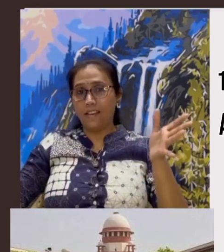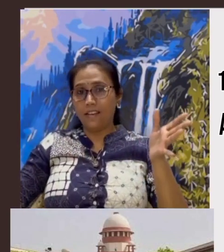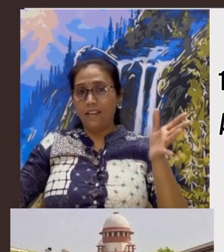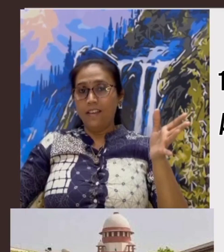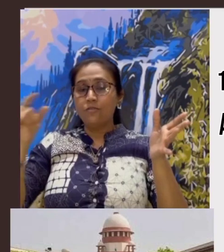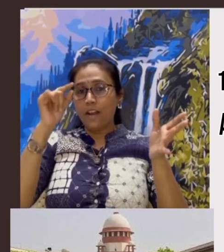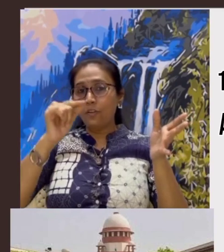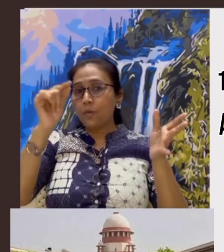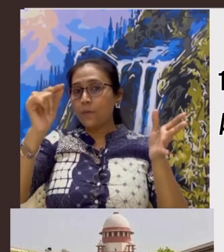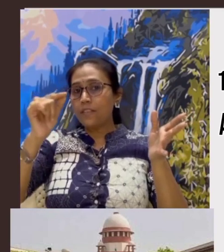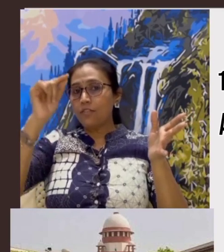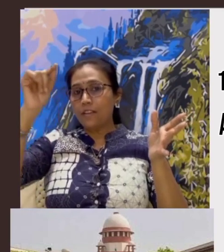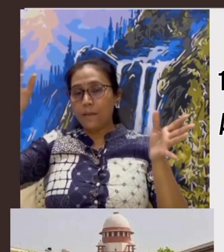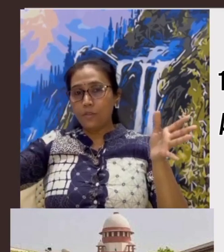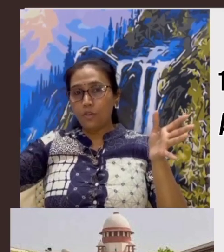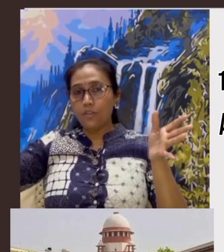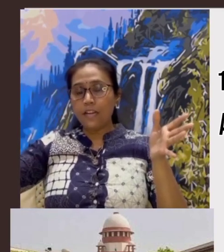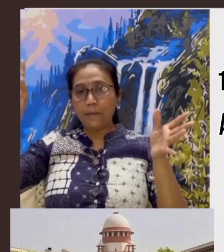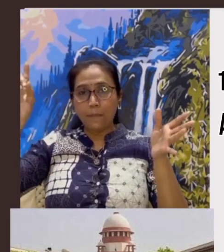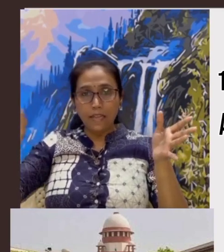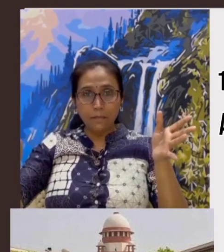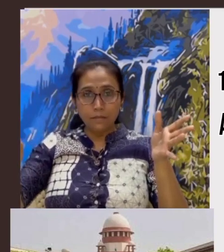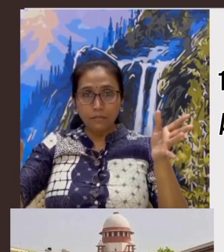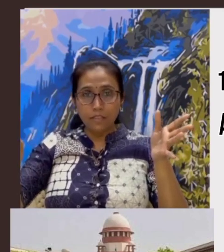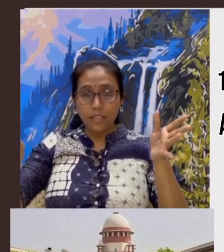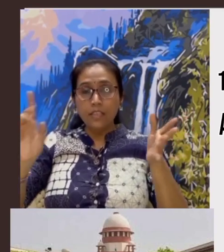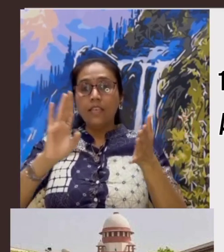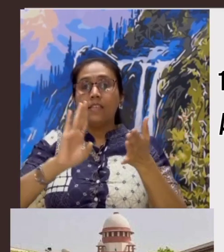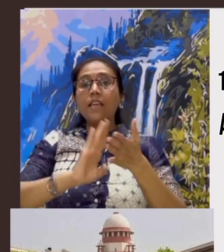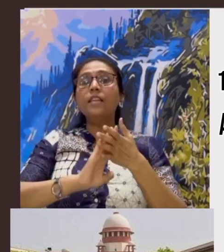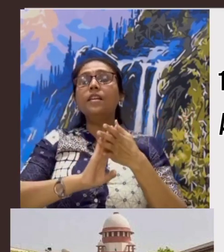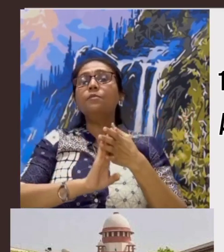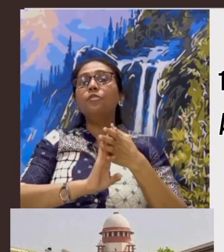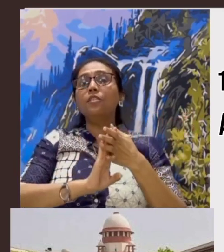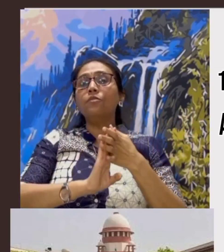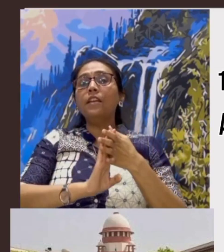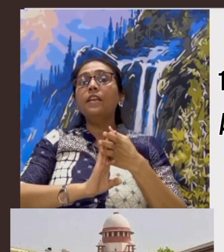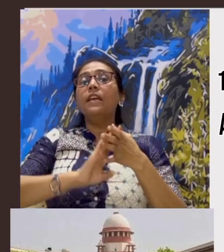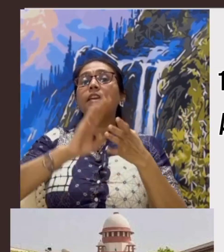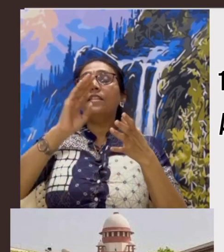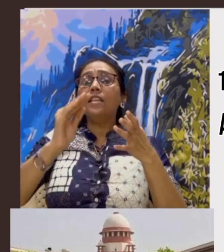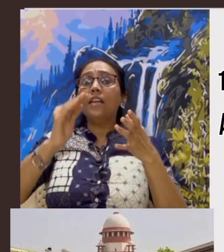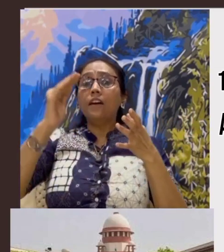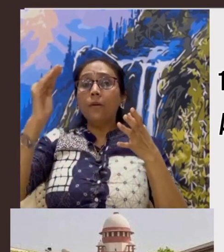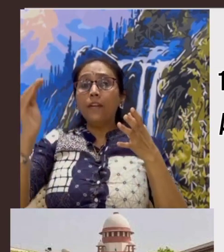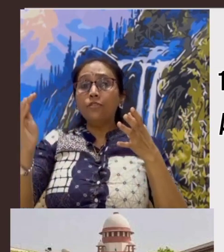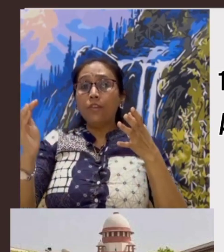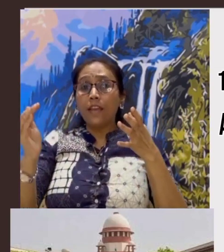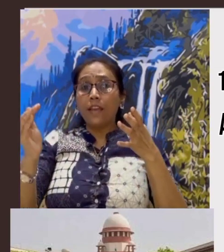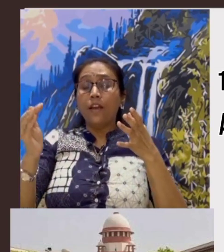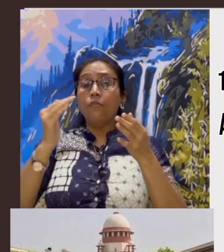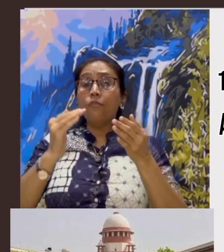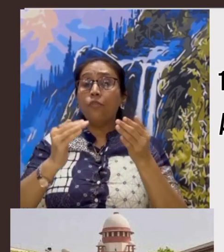है। सो राइट टू प्रॉपर्टी इज नॉट एन एब्सोल्यूट राइट, ये पहली बात बोल दी। सेकेंड थिंग बोला उन्होंने कि ठीक है, गवर्नमेंट जो